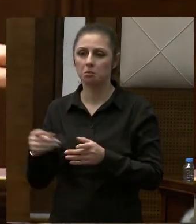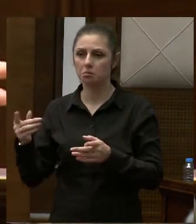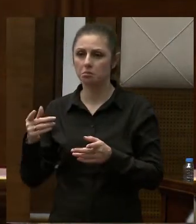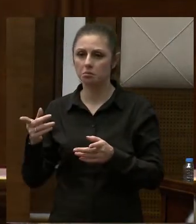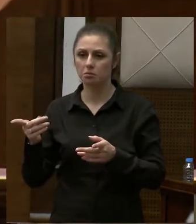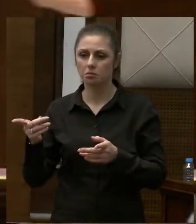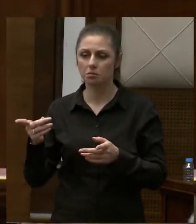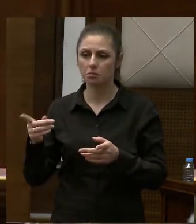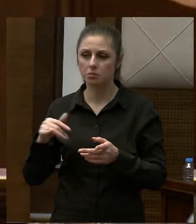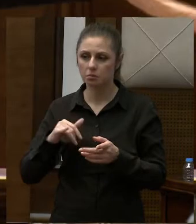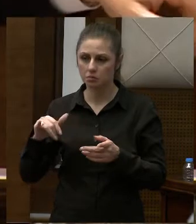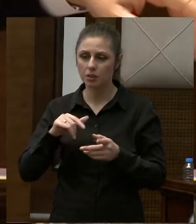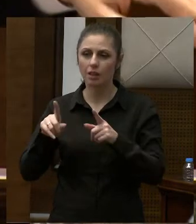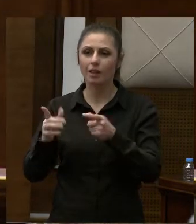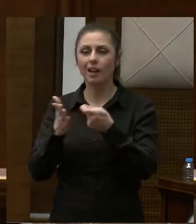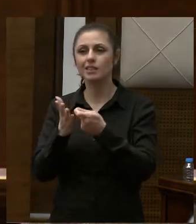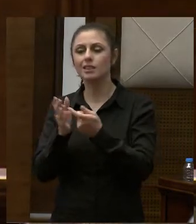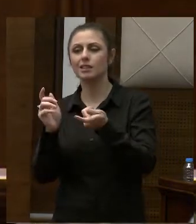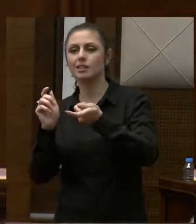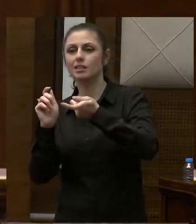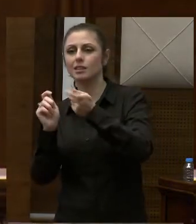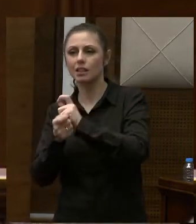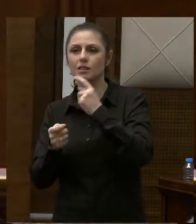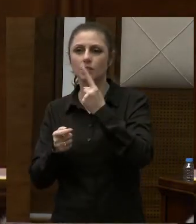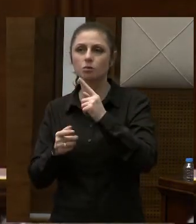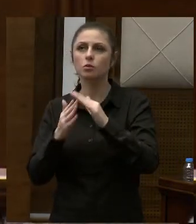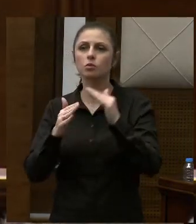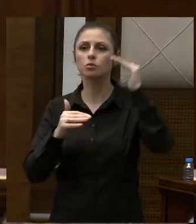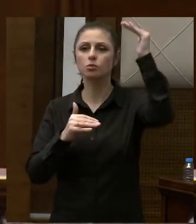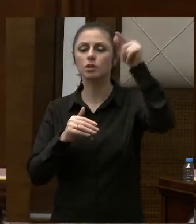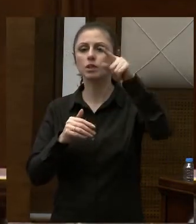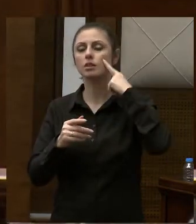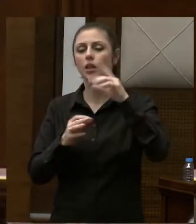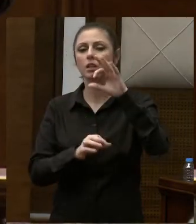bir Yükçekmece Beyisi'nin hemen bunların altında dükkan yapalım deyince yukarıdaki insanlara zarar vereceğiz.